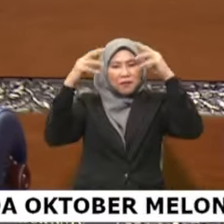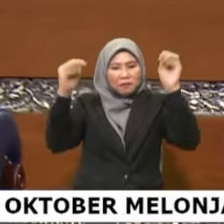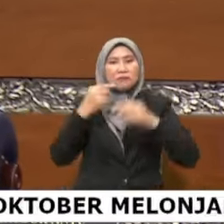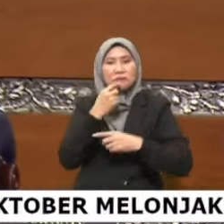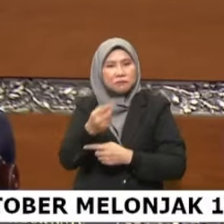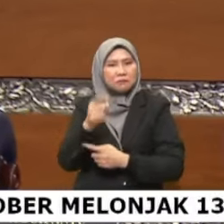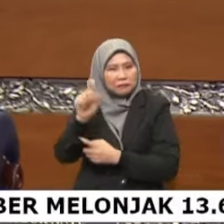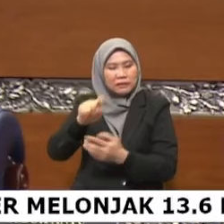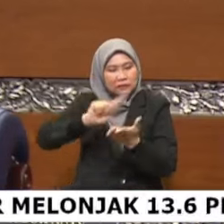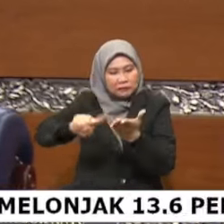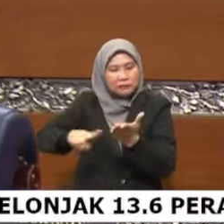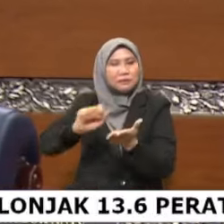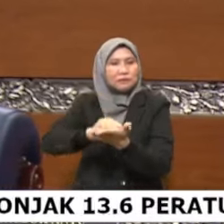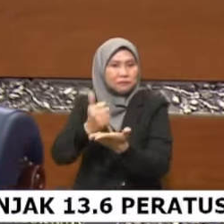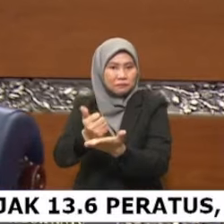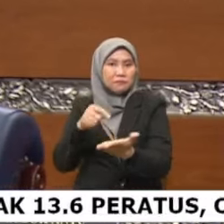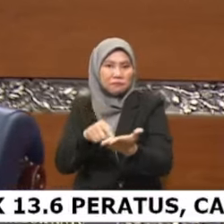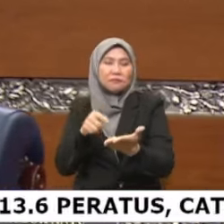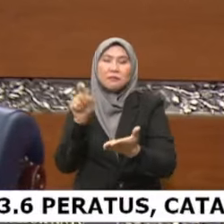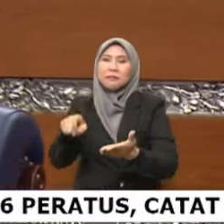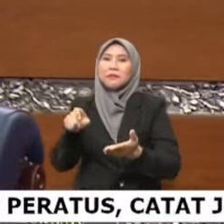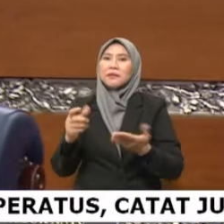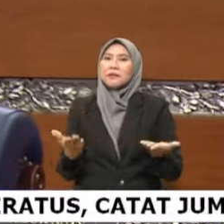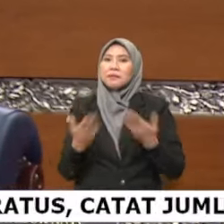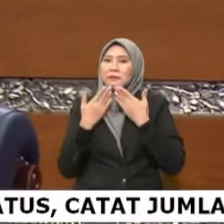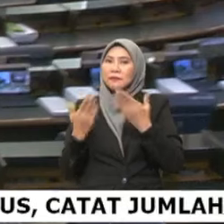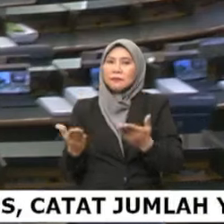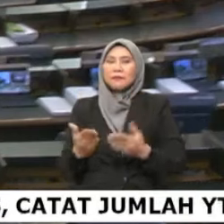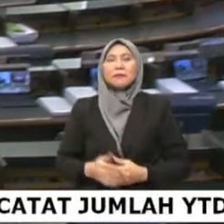mohon jawapan daripada Timbalan Menteri. Terima kasih, Datuk Yang Dipertua.